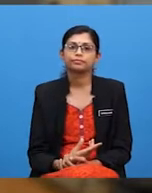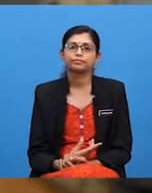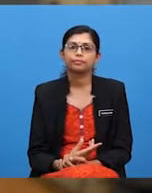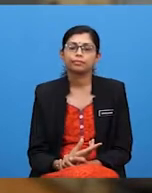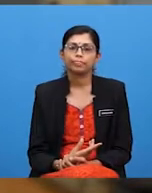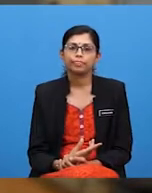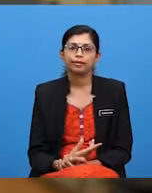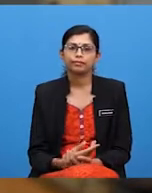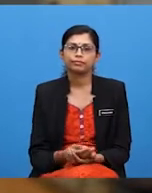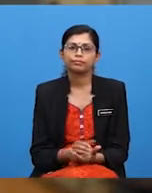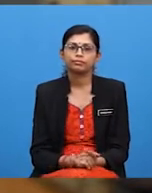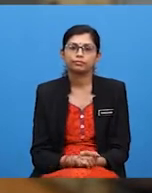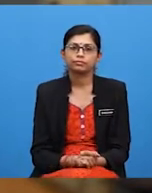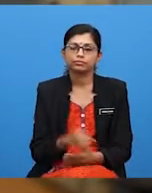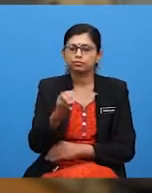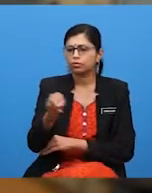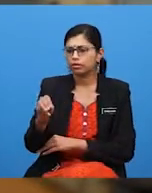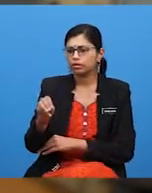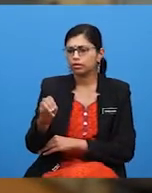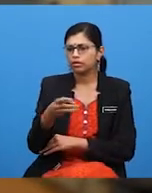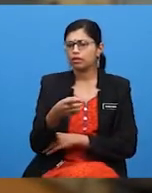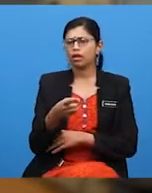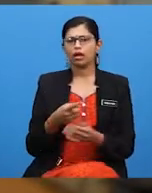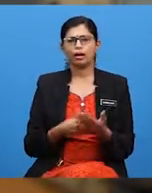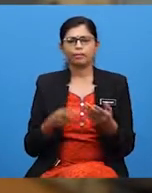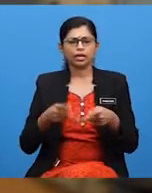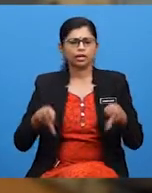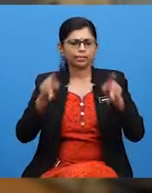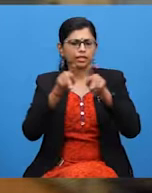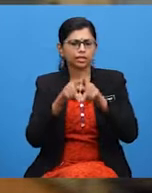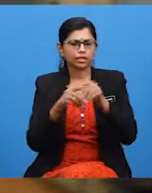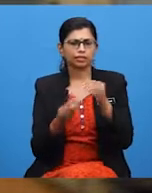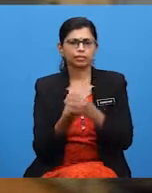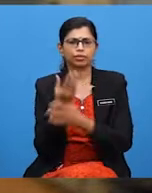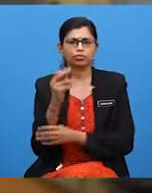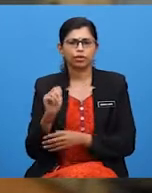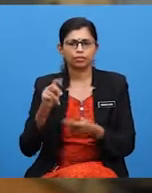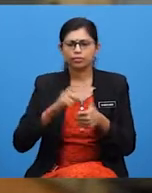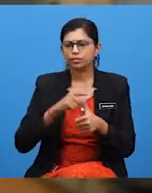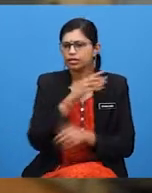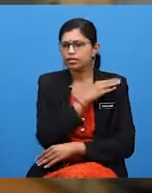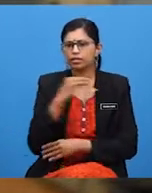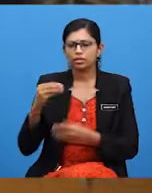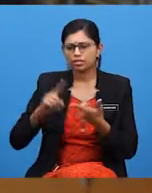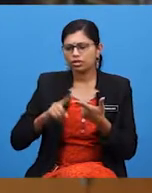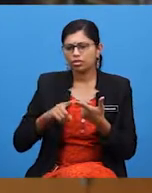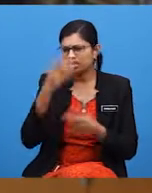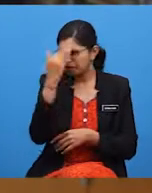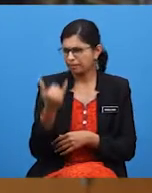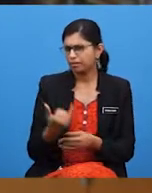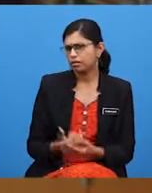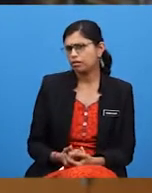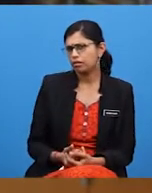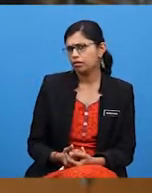Murid-murid, apakah kepentingan pertumbuhan primer dan pertumbuhan sekunder?